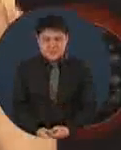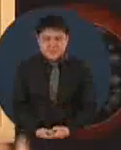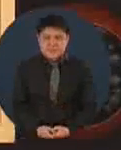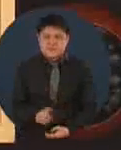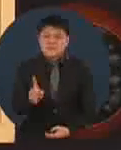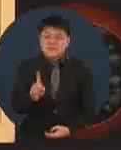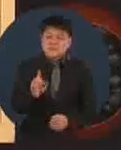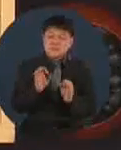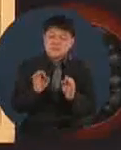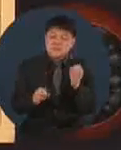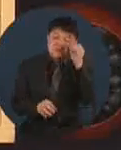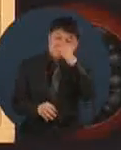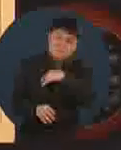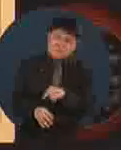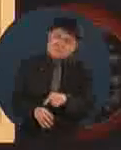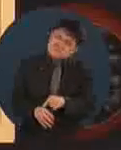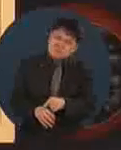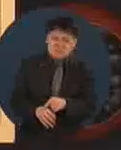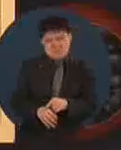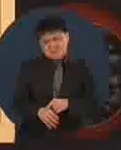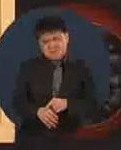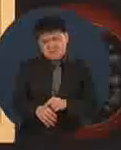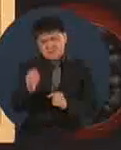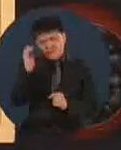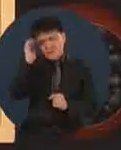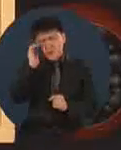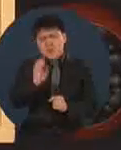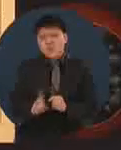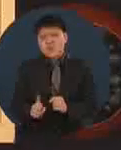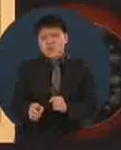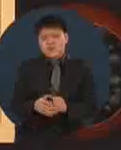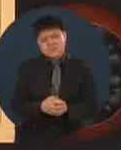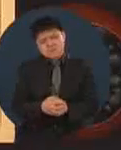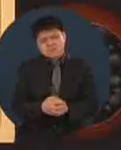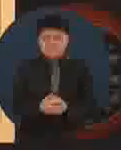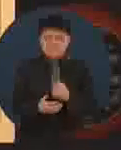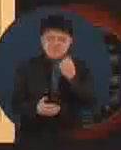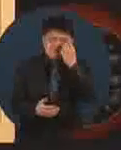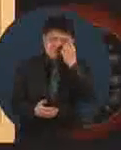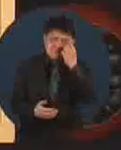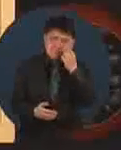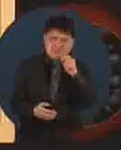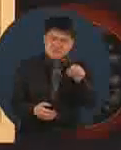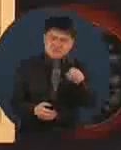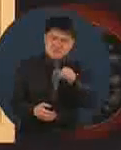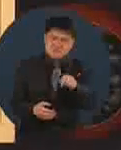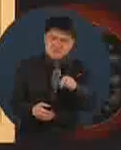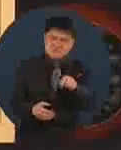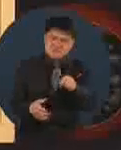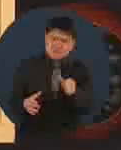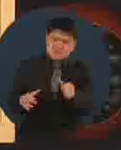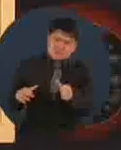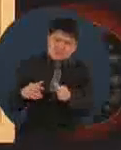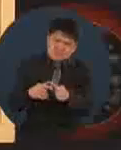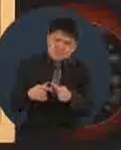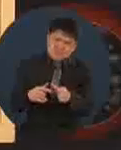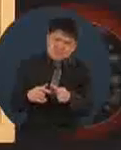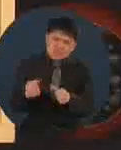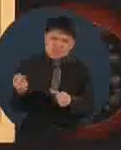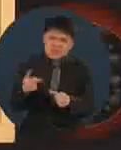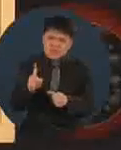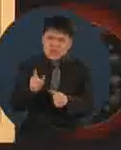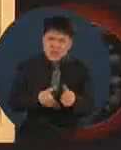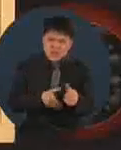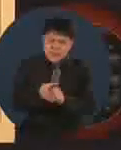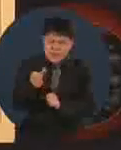제가 언뜻 볼 때는 대단한 수가 났어요. 곤란해 보이는데요. 맛보기가 됐죠. 네. 두 점 단수와 뿌리를 끊어서 또 한 점